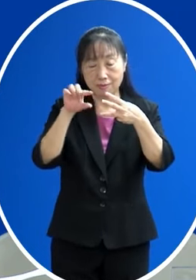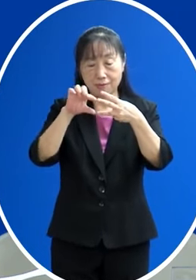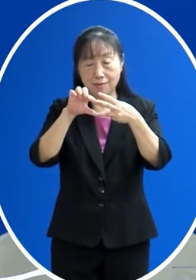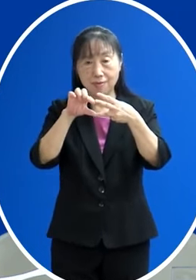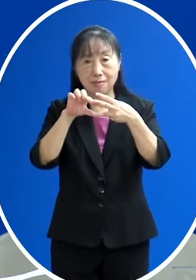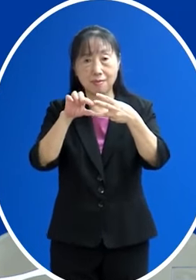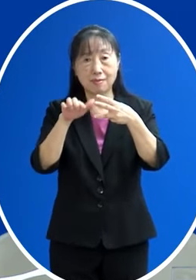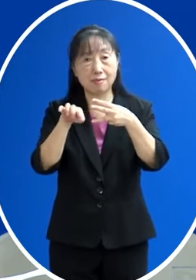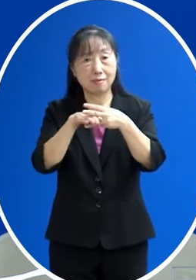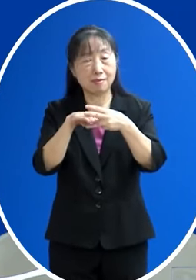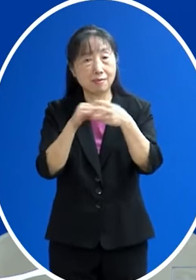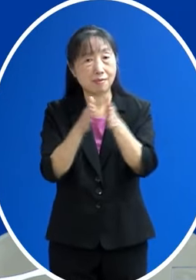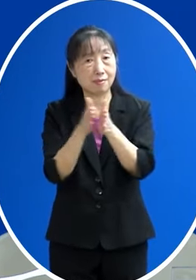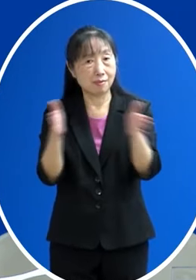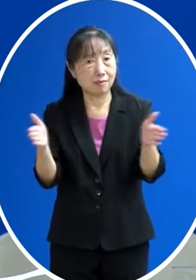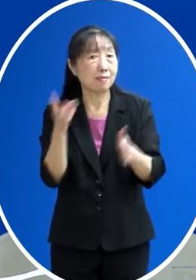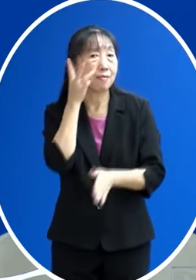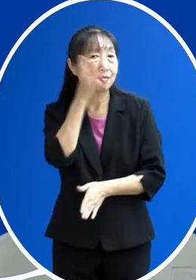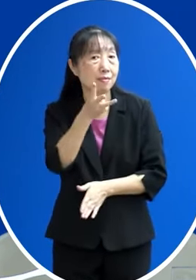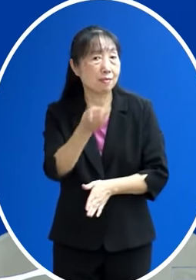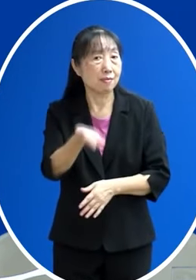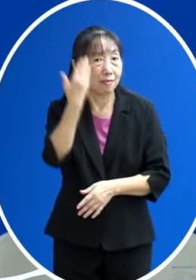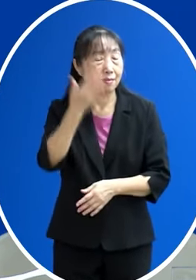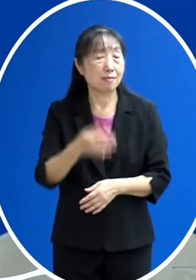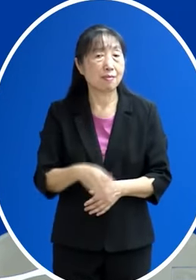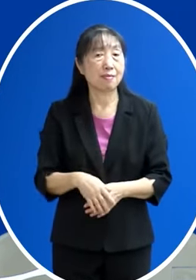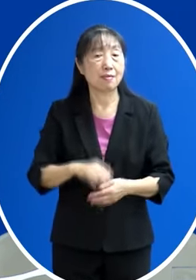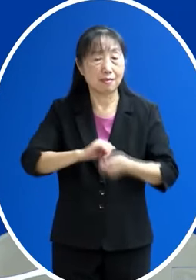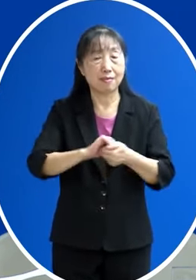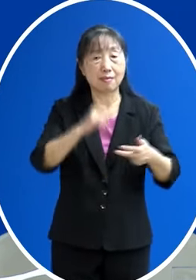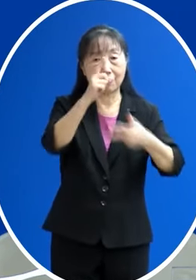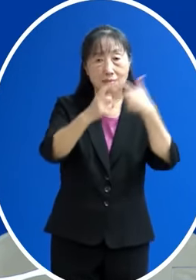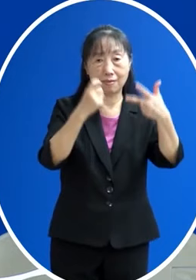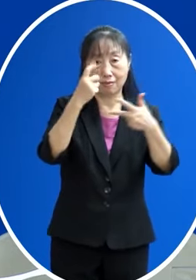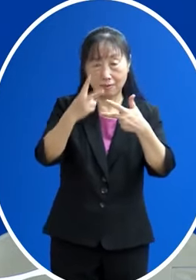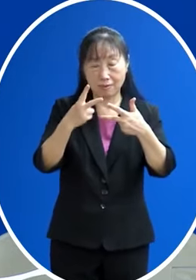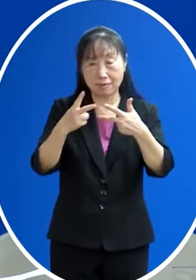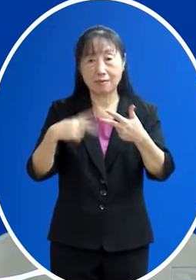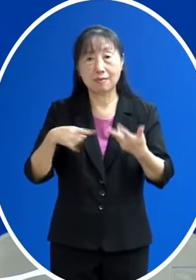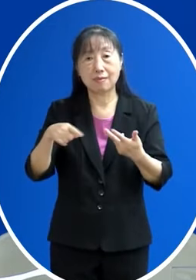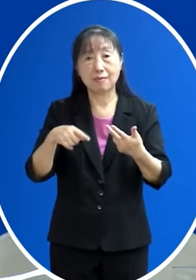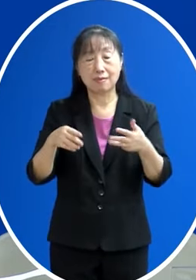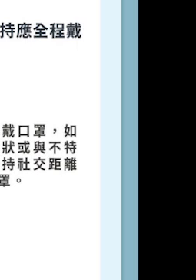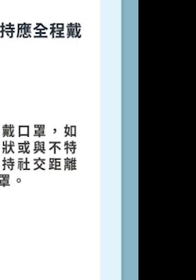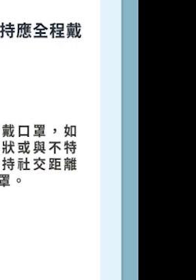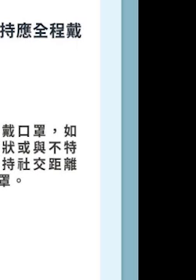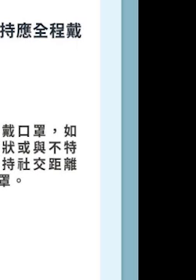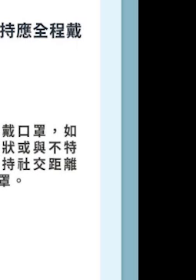12月1日起适度放宽口罩等防疫措施。最新防疫措施如下。